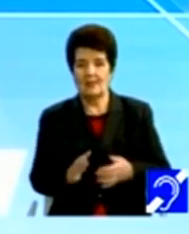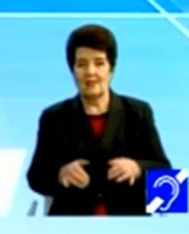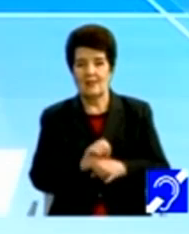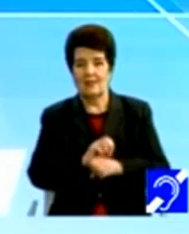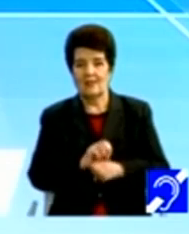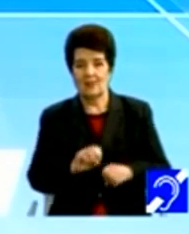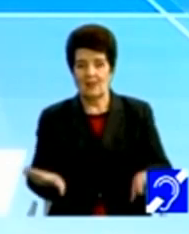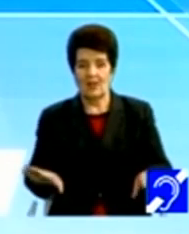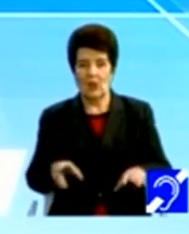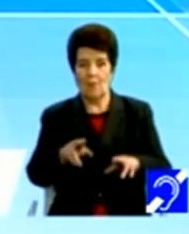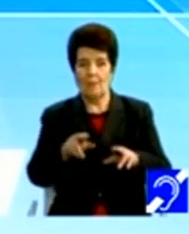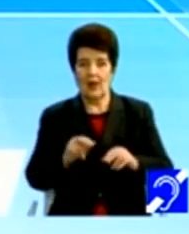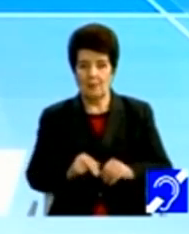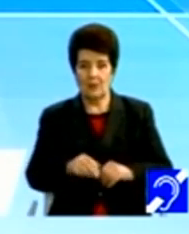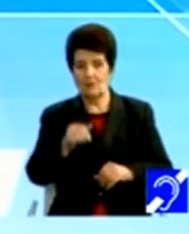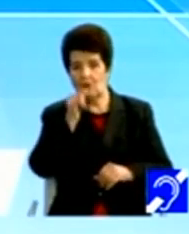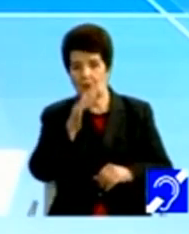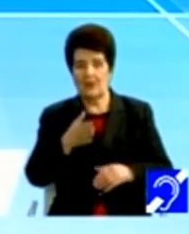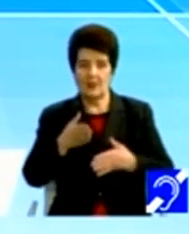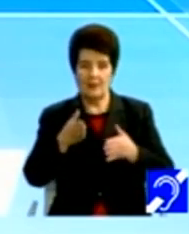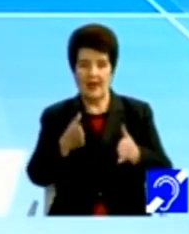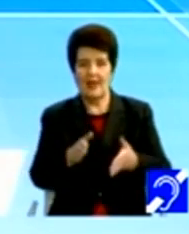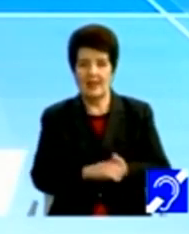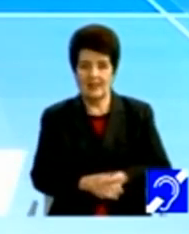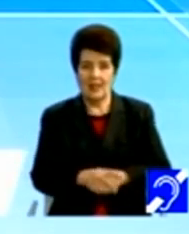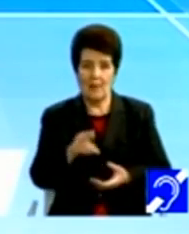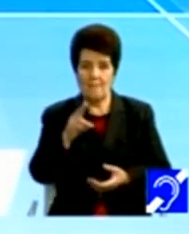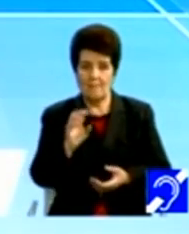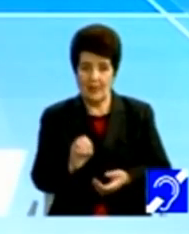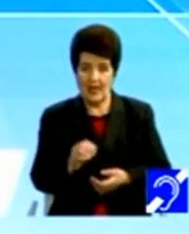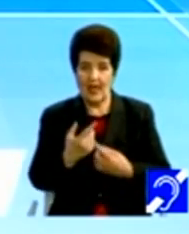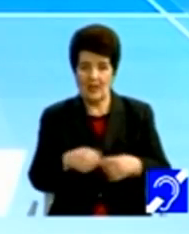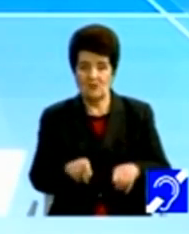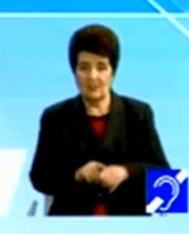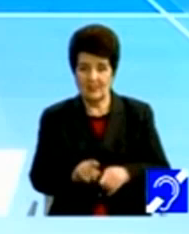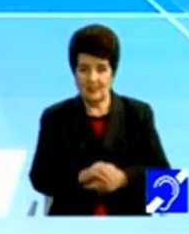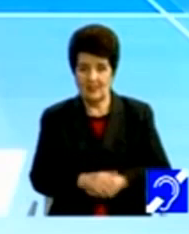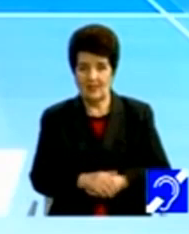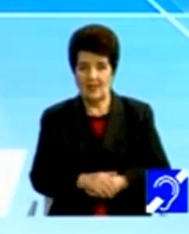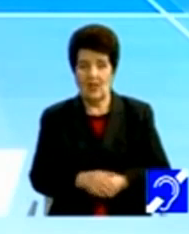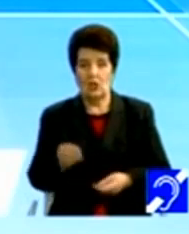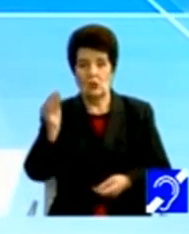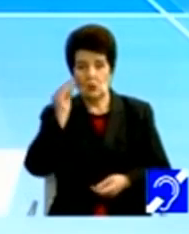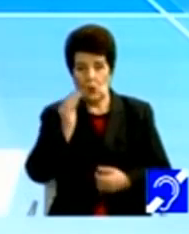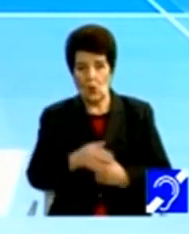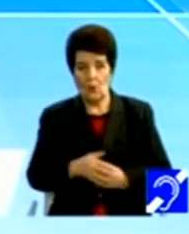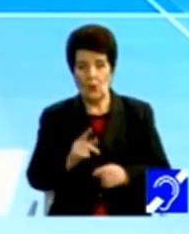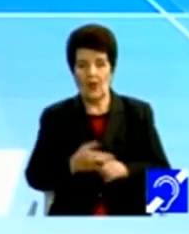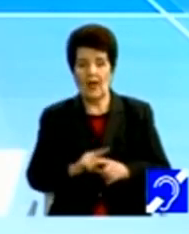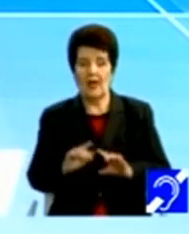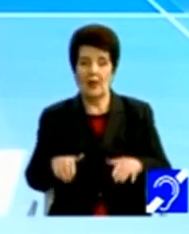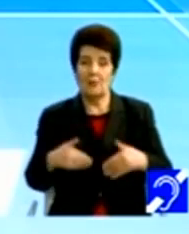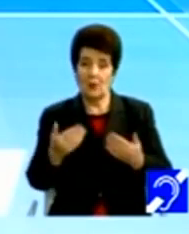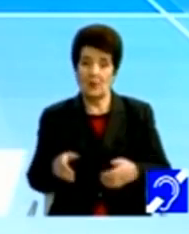dizolvarea actualului Parlament, pentru că nu vom putea merge mai înainte pe aceste scopuri pe care ni le-am propus,